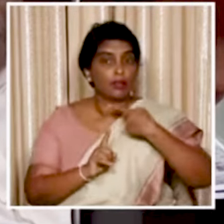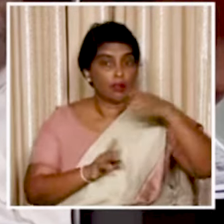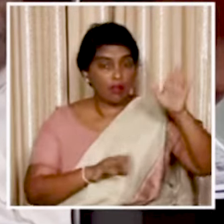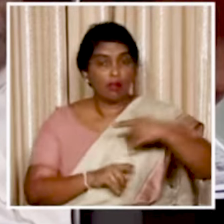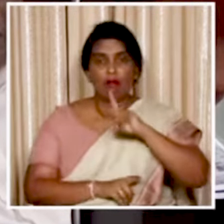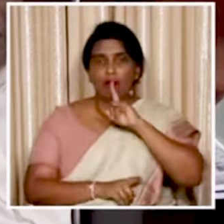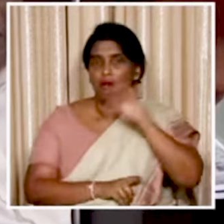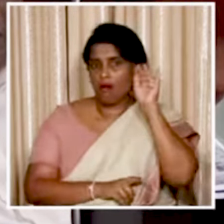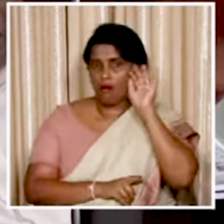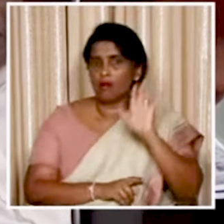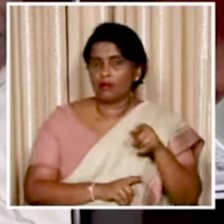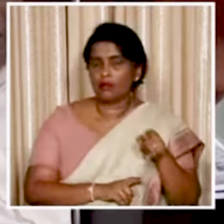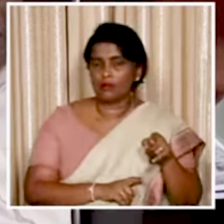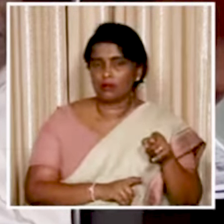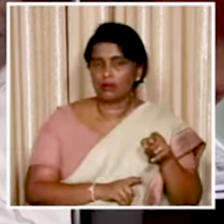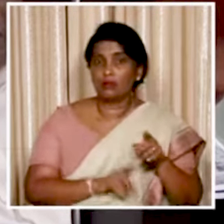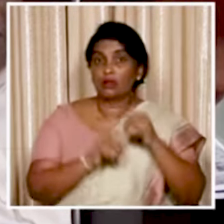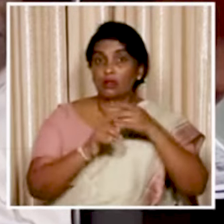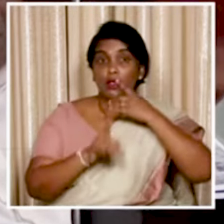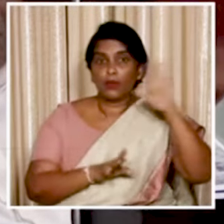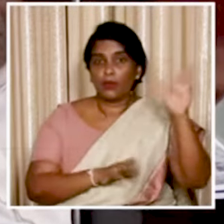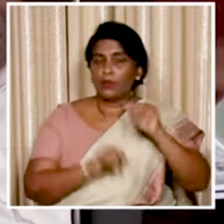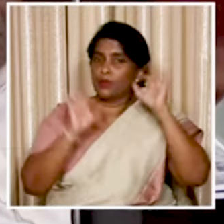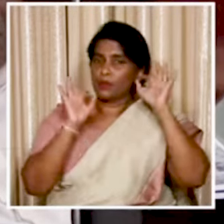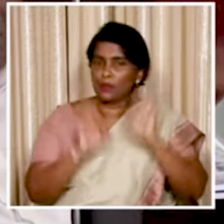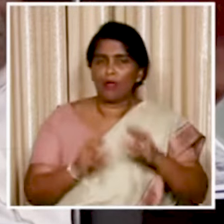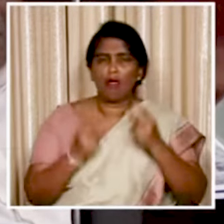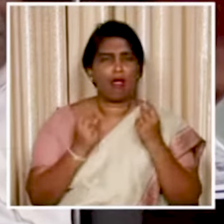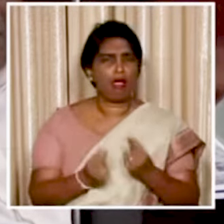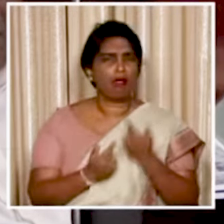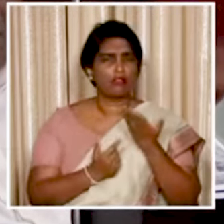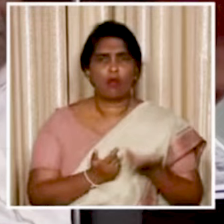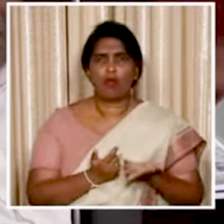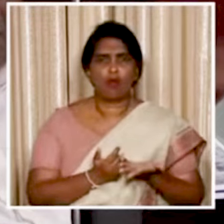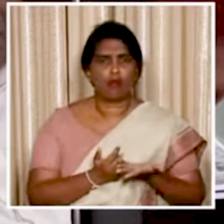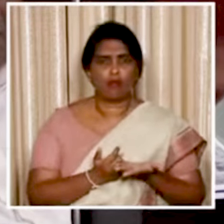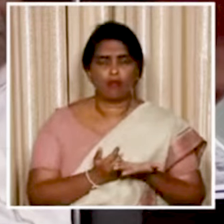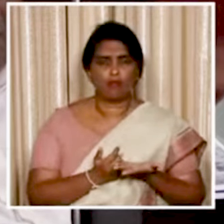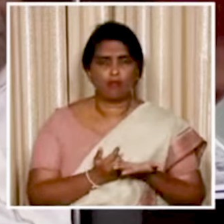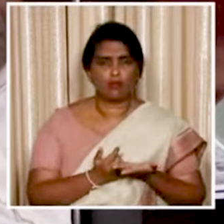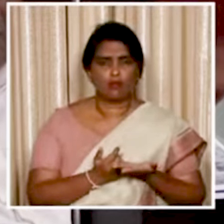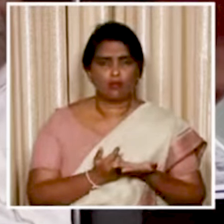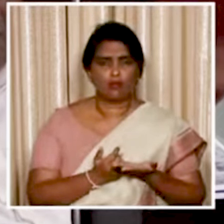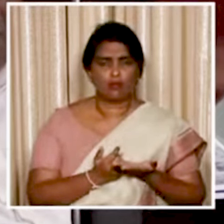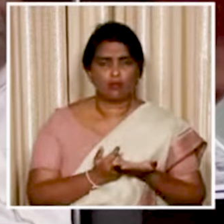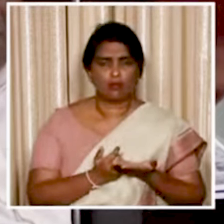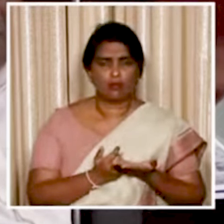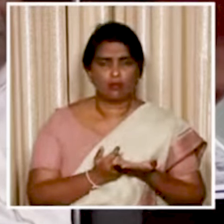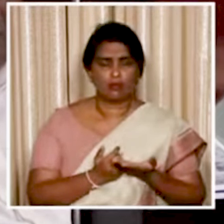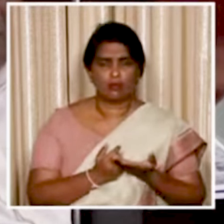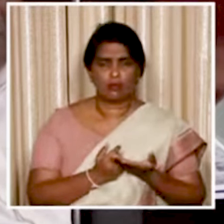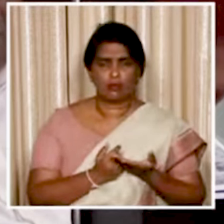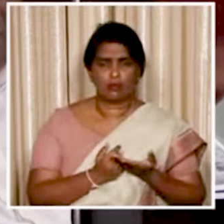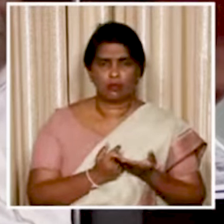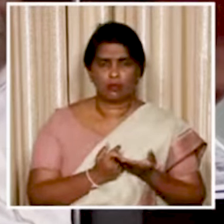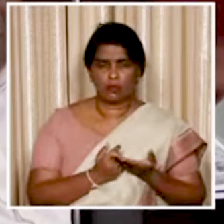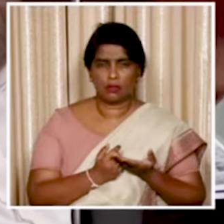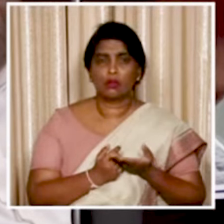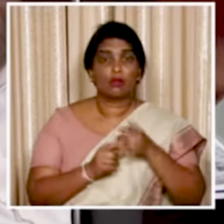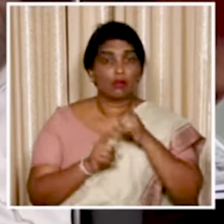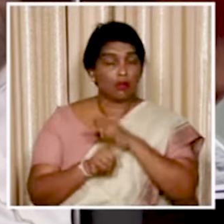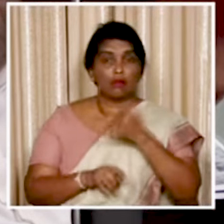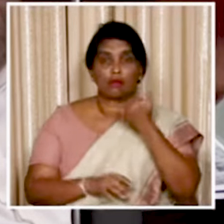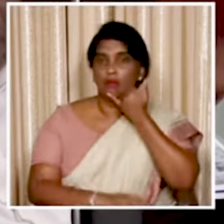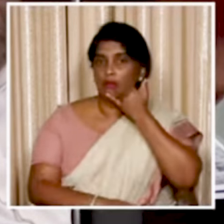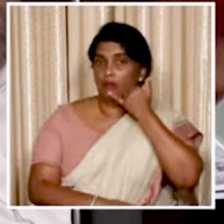තිබ්බා. එහෙම කැදවන්නේ නැතුව මොකද්ද මේ හදිසිය? වරිද හරි? මිතුවාට